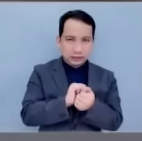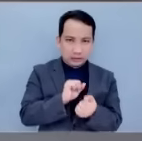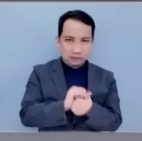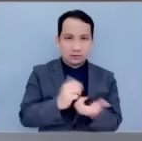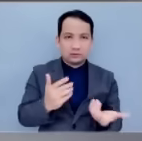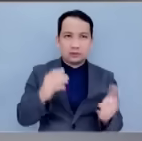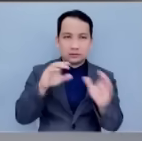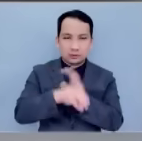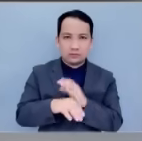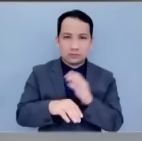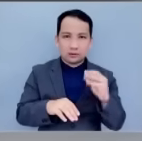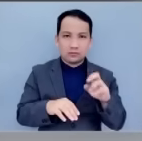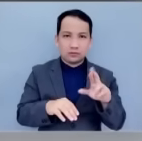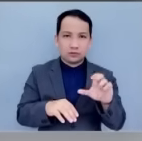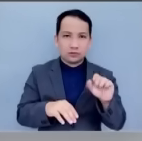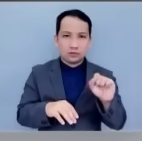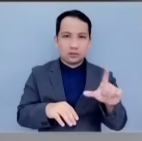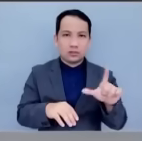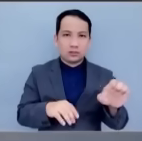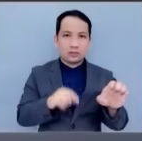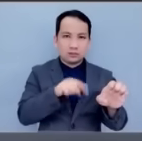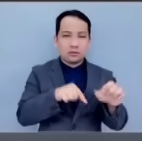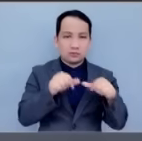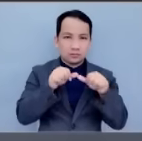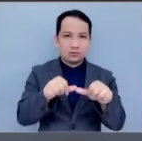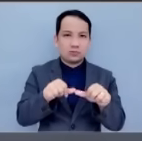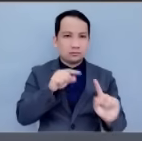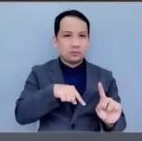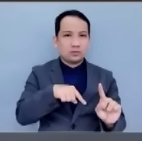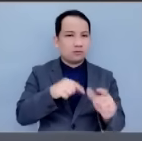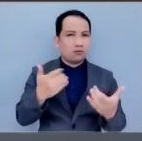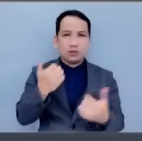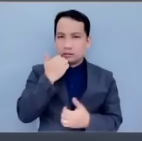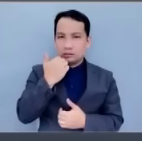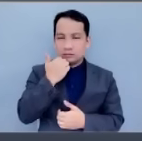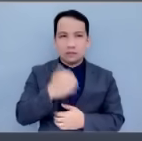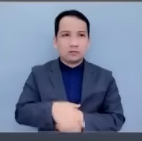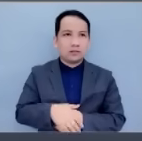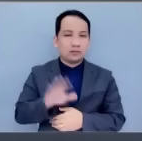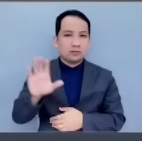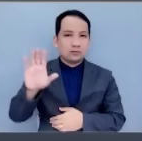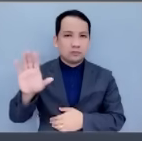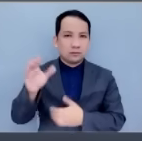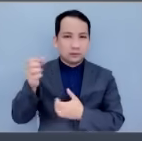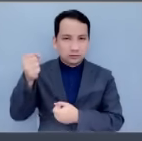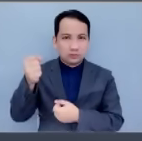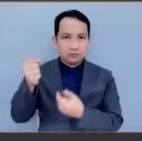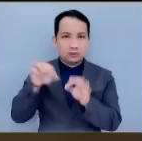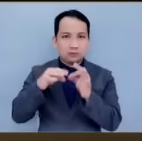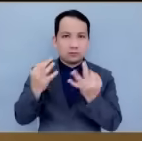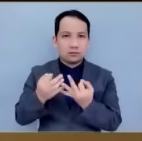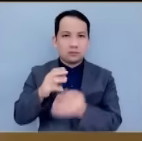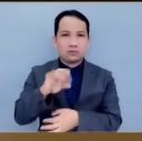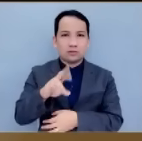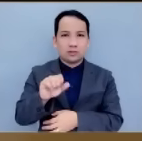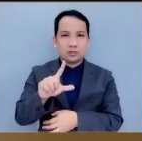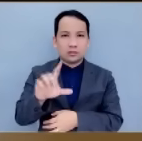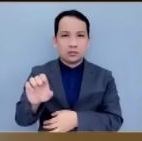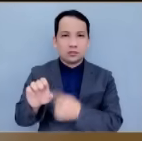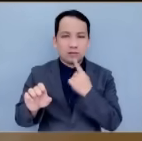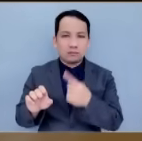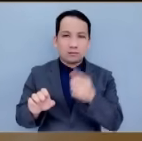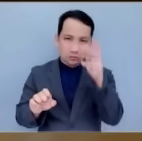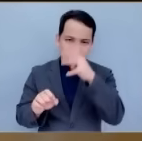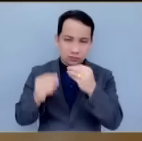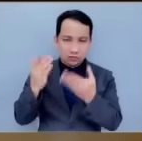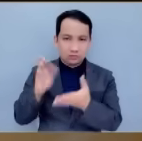si Morales naman patuloy na iginigiit na siya'y inosente, bagay na pinanghahawakan ng pamilya Morales. Dahil sa pag-aalala, umaapela